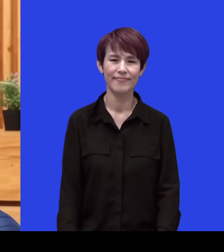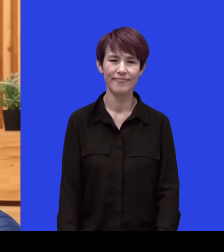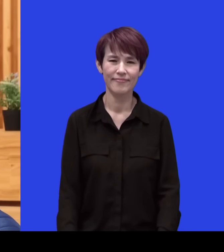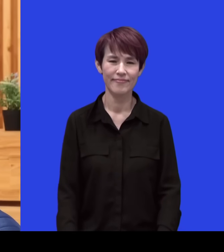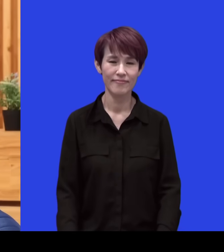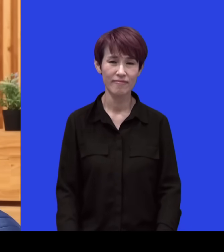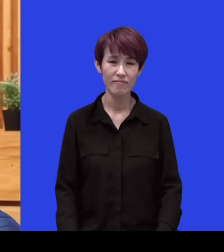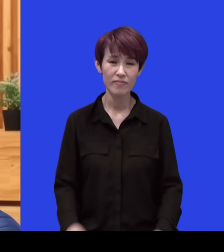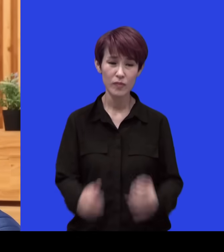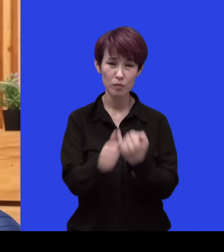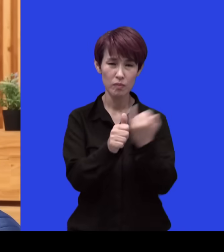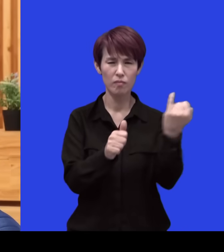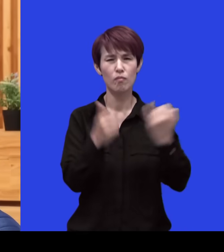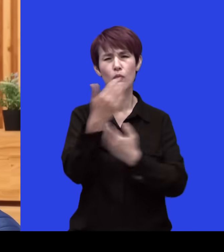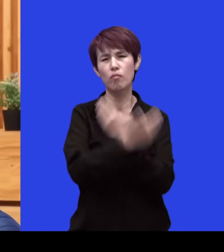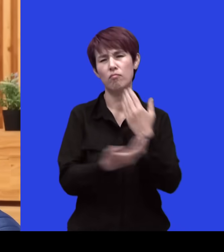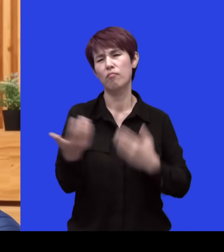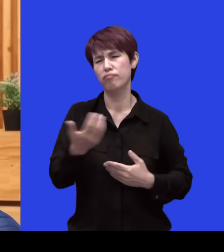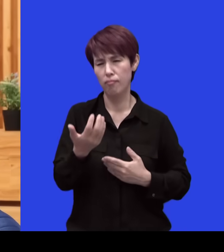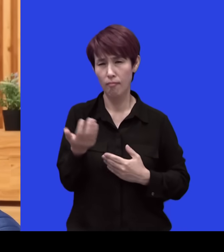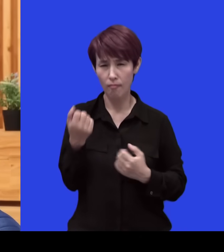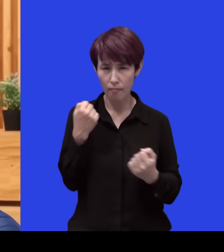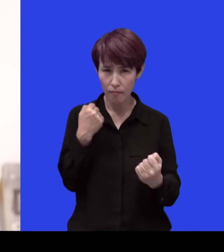당신 몸도 성하지 않으신데. 그렇죠.